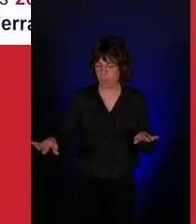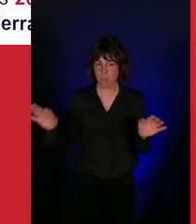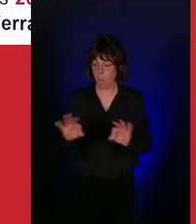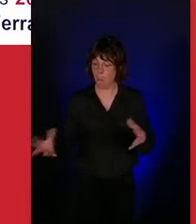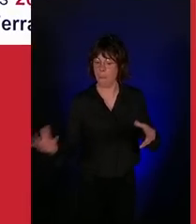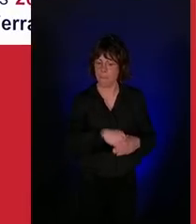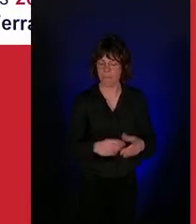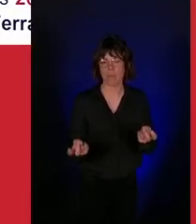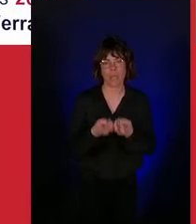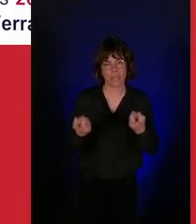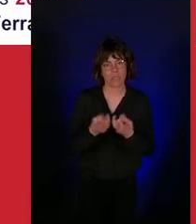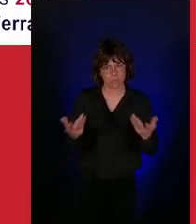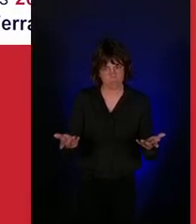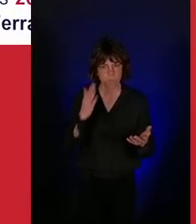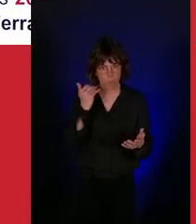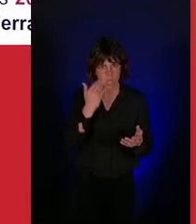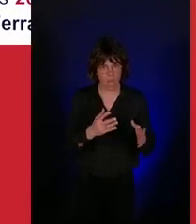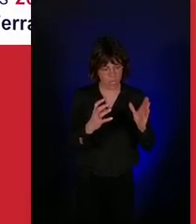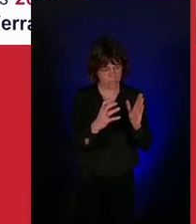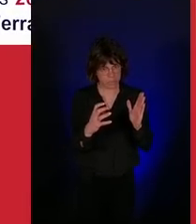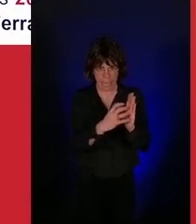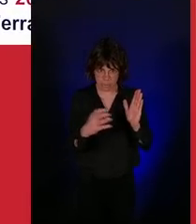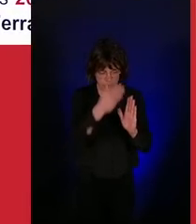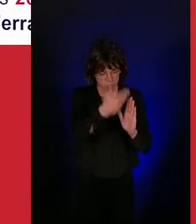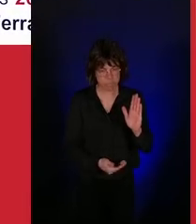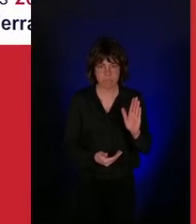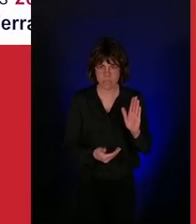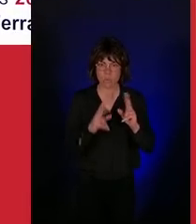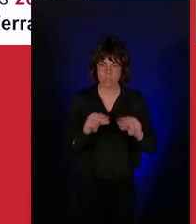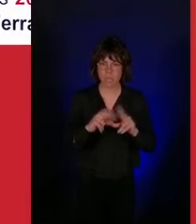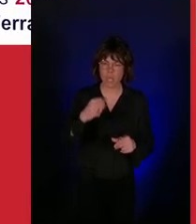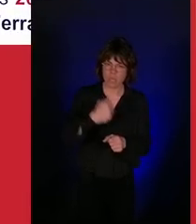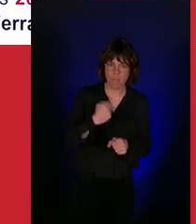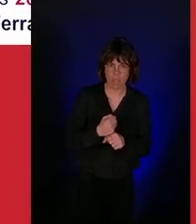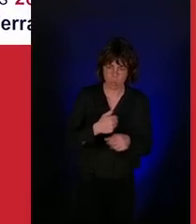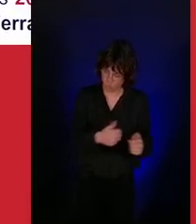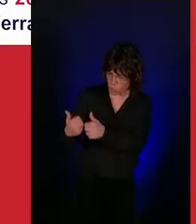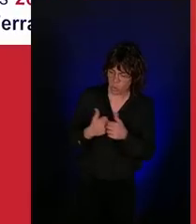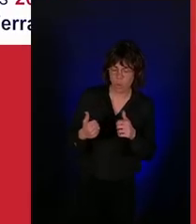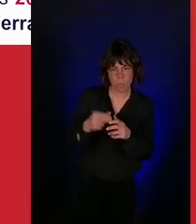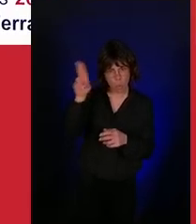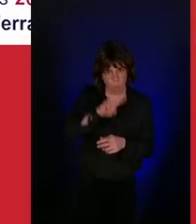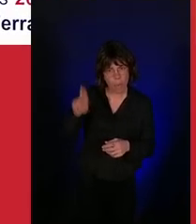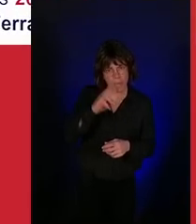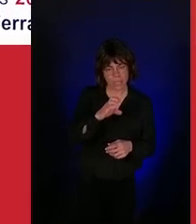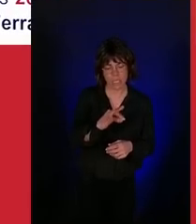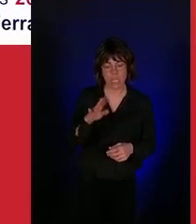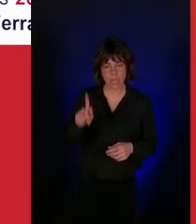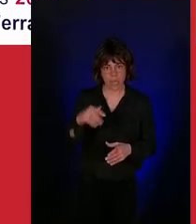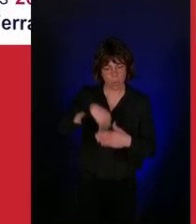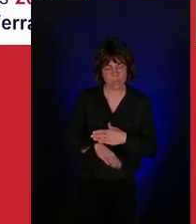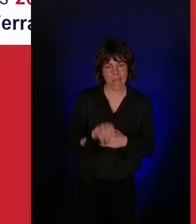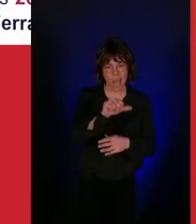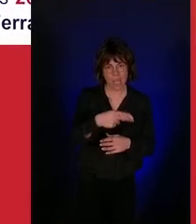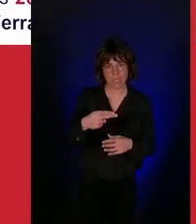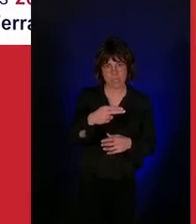exemples. C'est ainsi dans les parties du texte respectif, les mentions du travail mené avec les syndicats européens au sein de la CES,